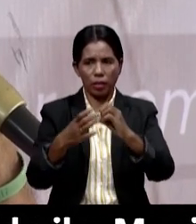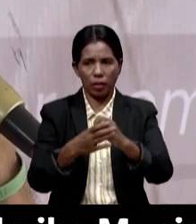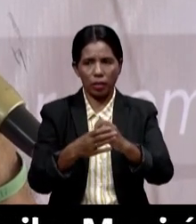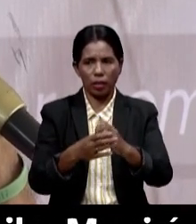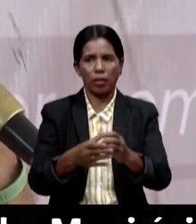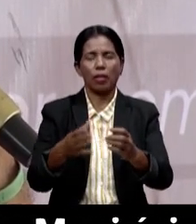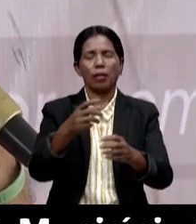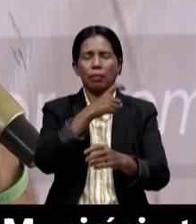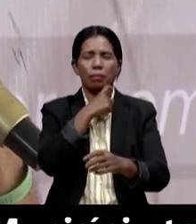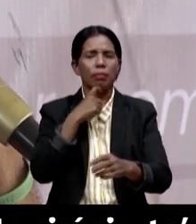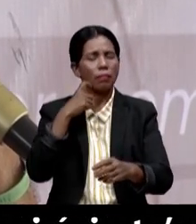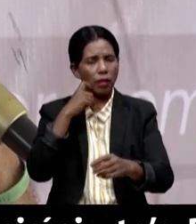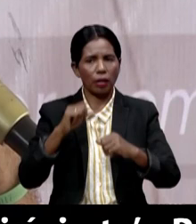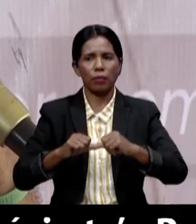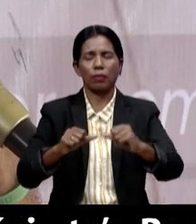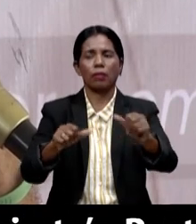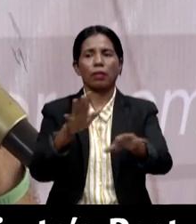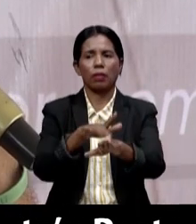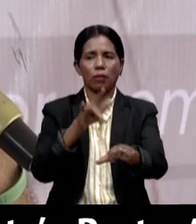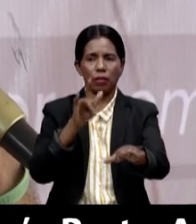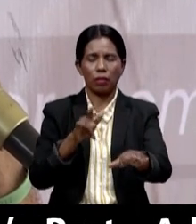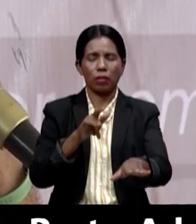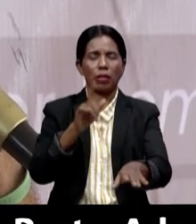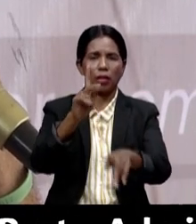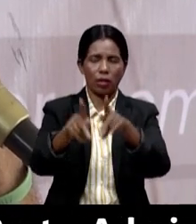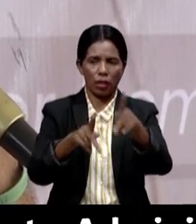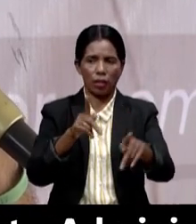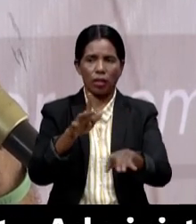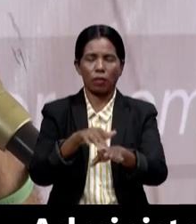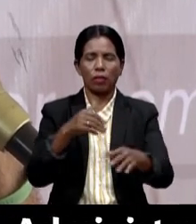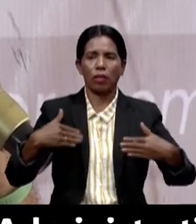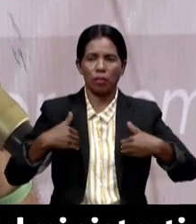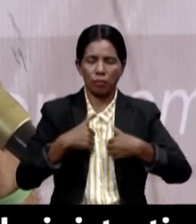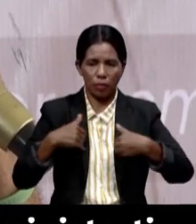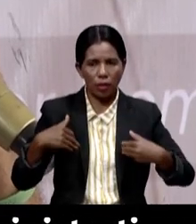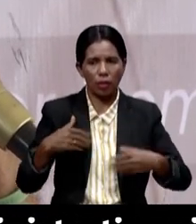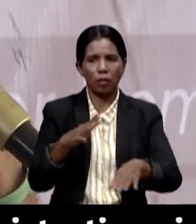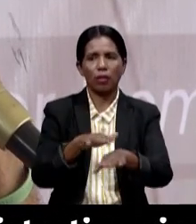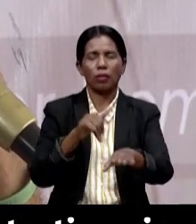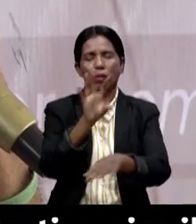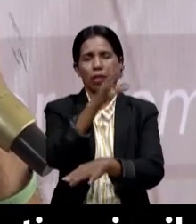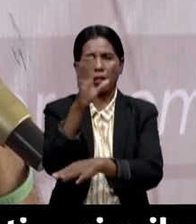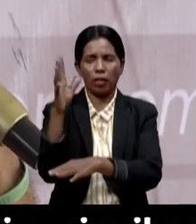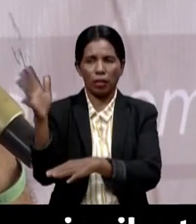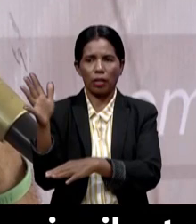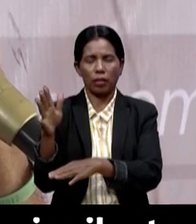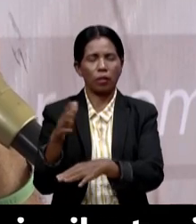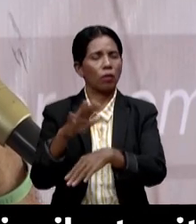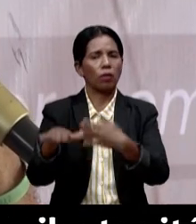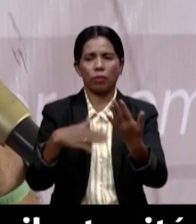manas badadang afeta botol. Afeta ema, afeta anima, afeta ae, et cetera